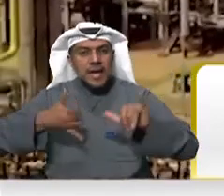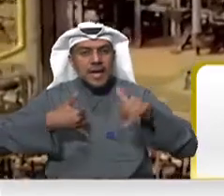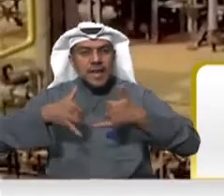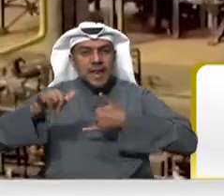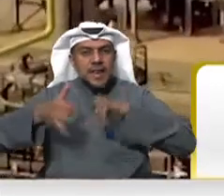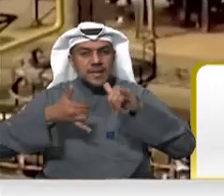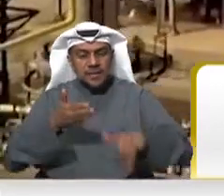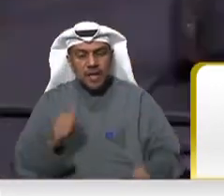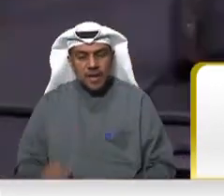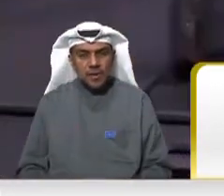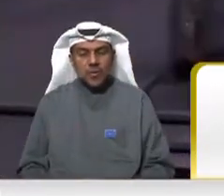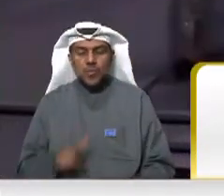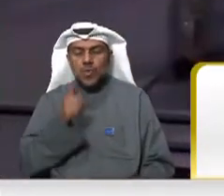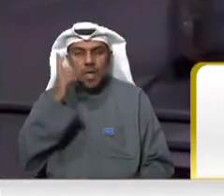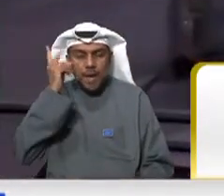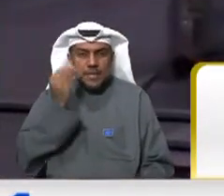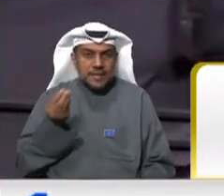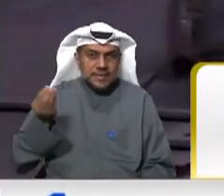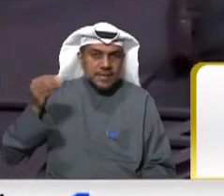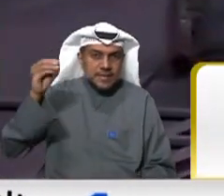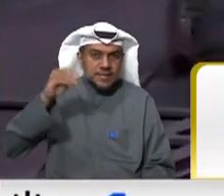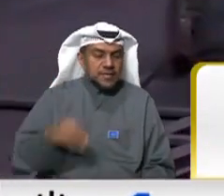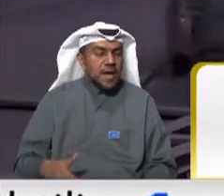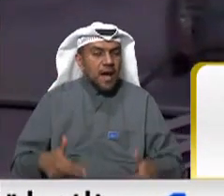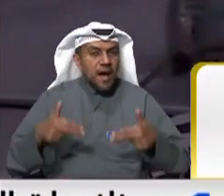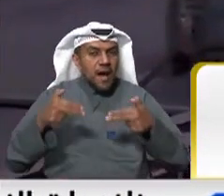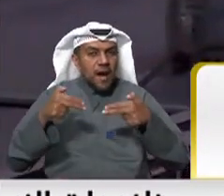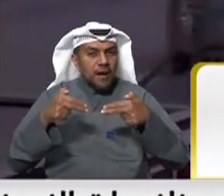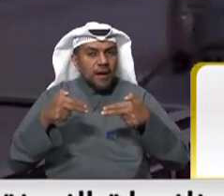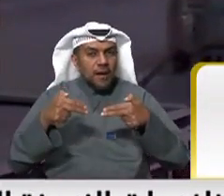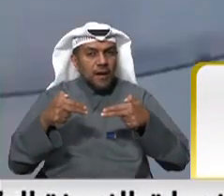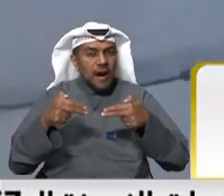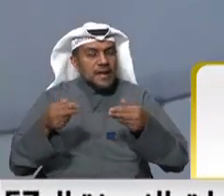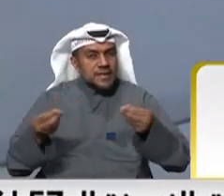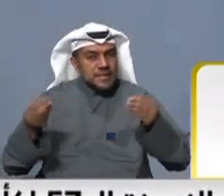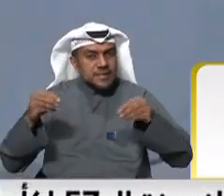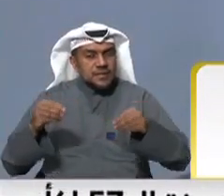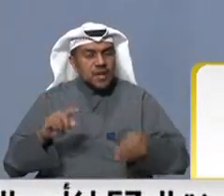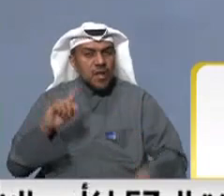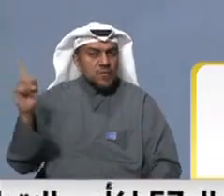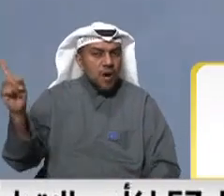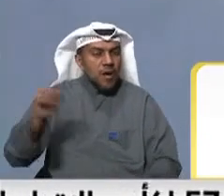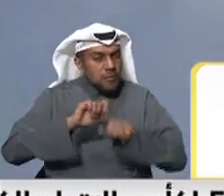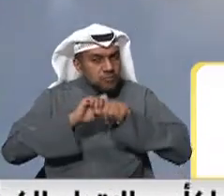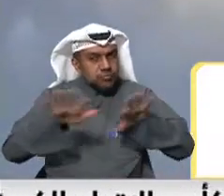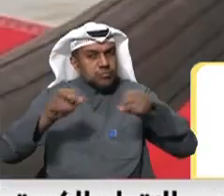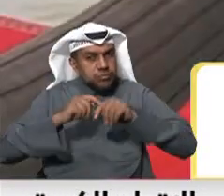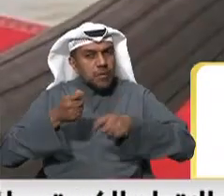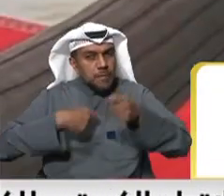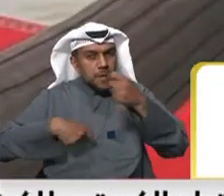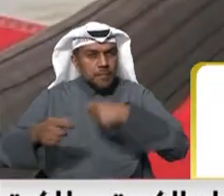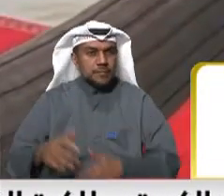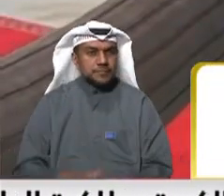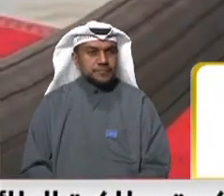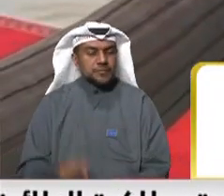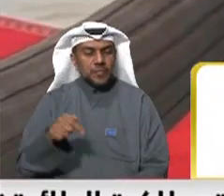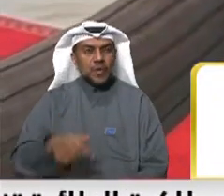والتي تهدف إلى زيادة حصة الغاز في مزيج الطاقة عالميا. فالقمة اليوم في